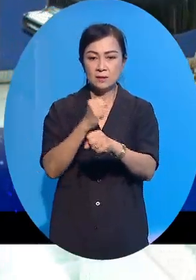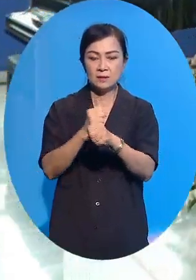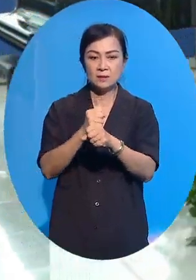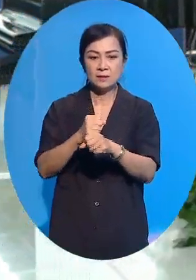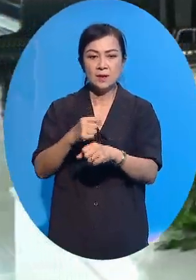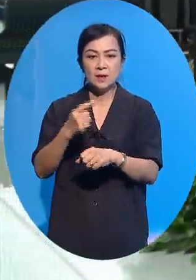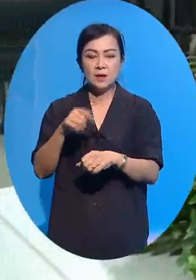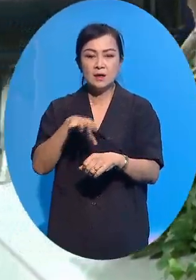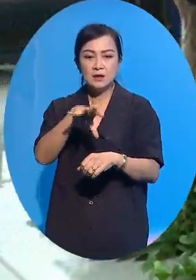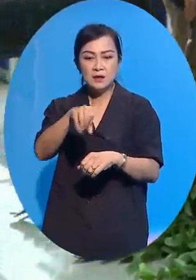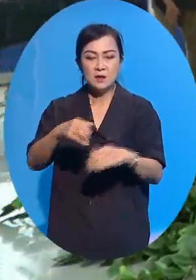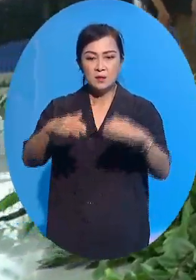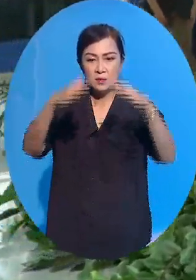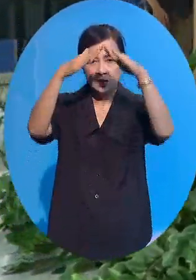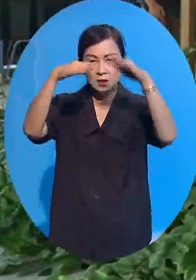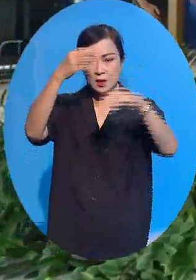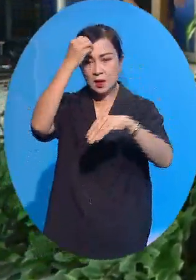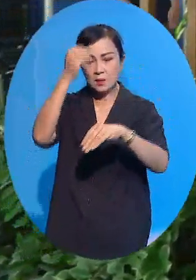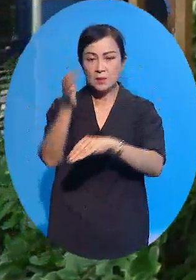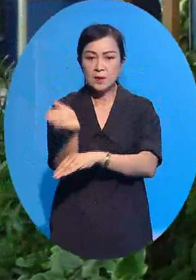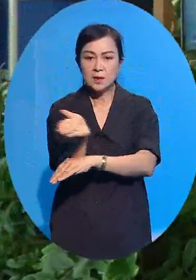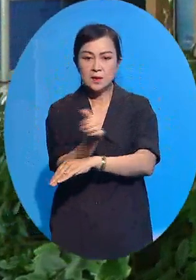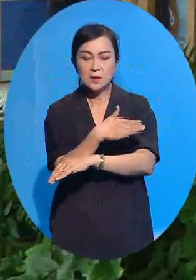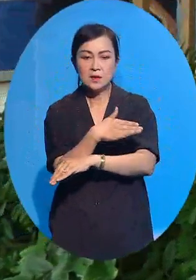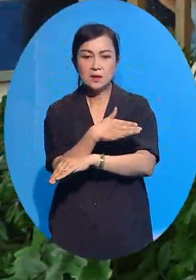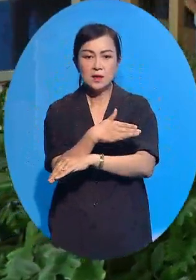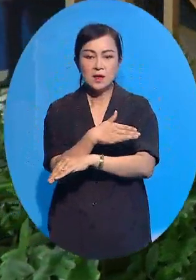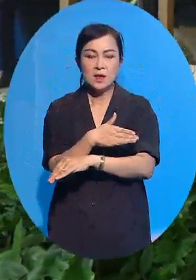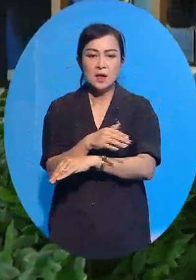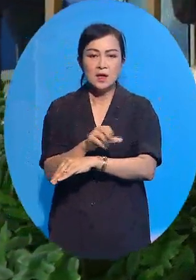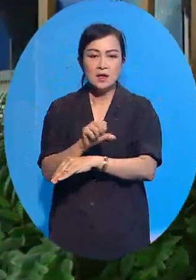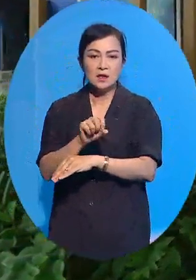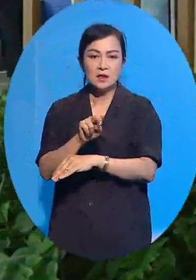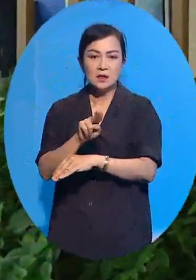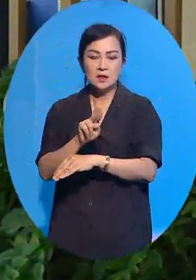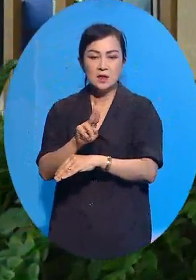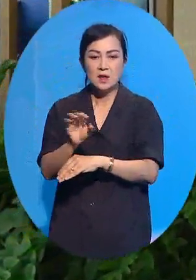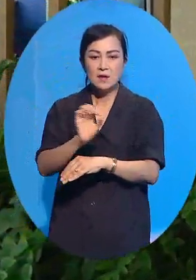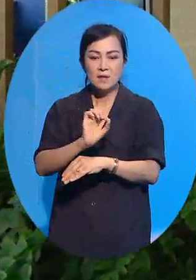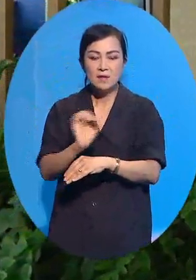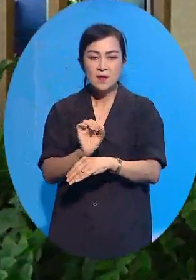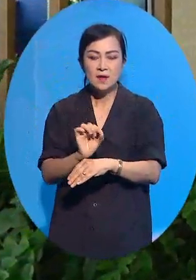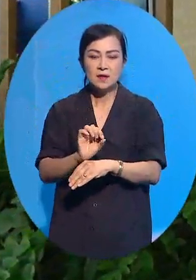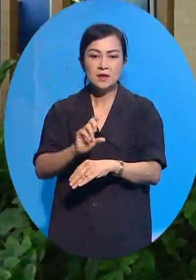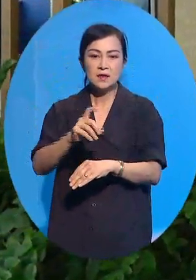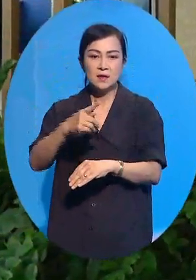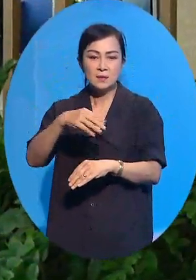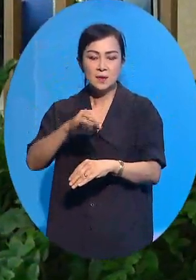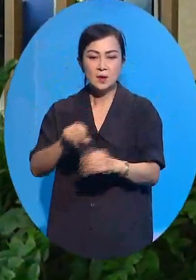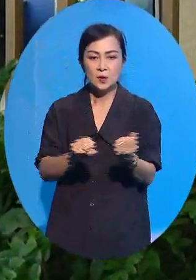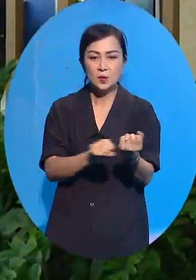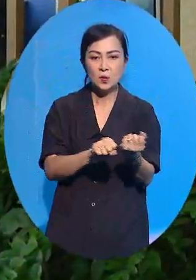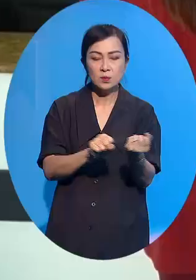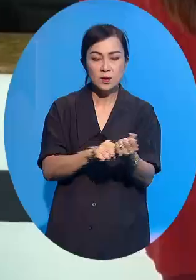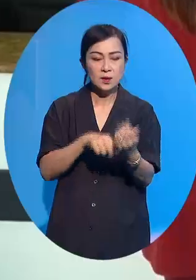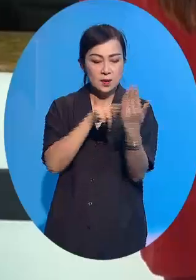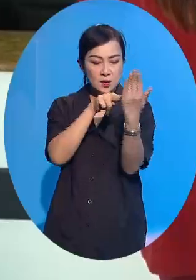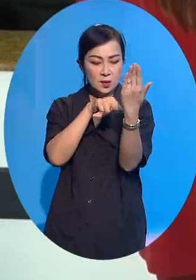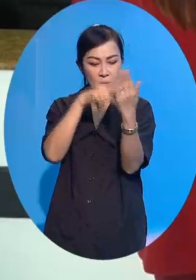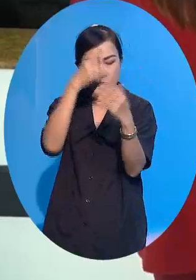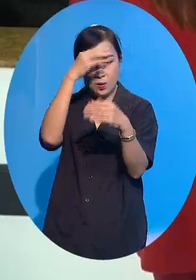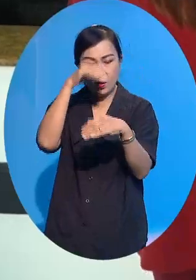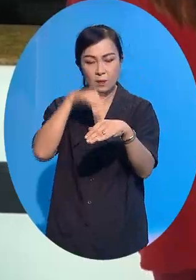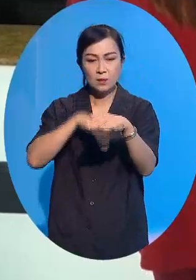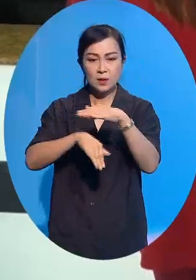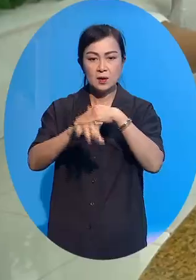ứng sử dụng trong trường học. Trước đó, Siêu đã phát động cuộc thi viết tham luận về ChatGPT để thúc đẩy phong trào nghiên cứu khoa học trong